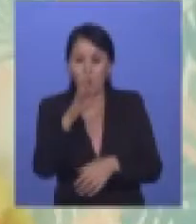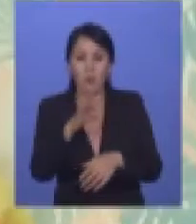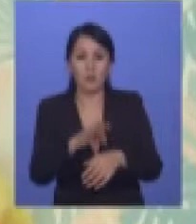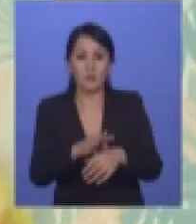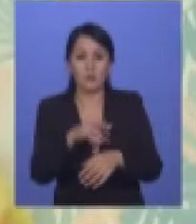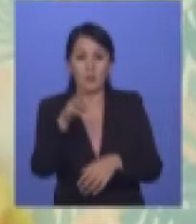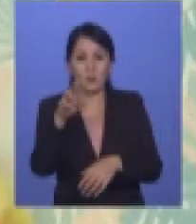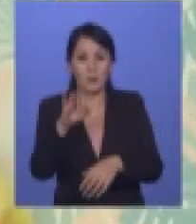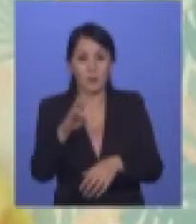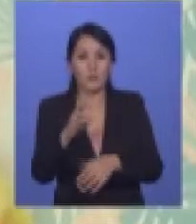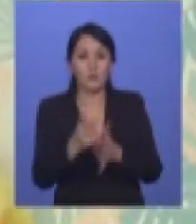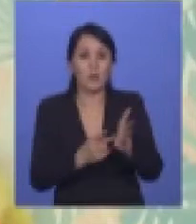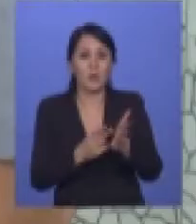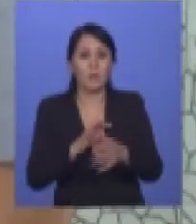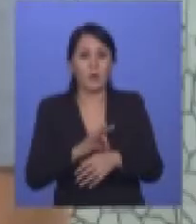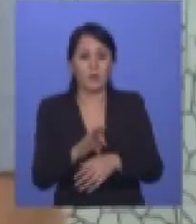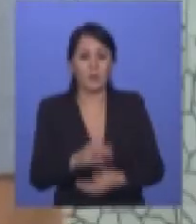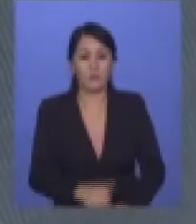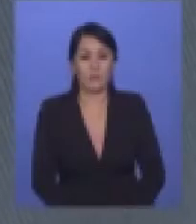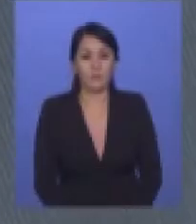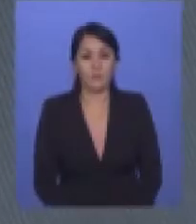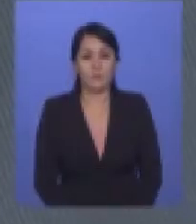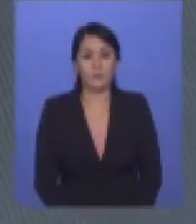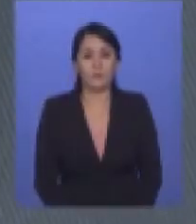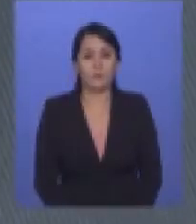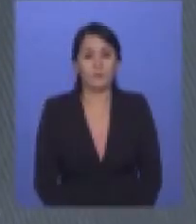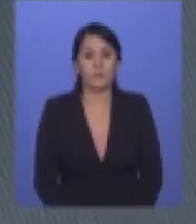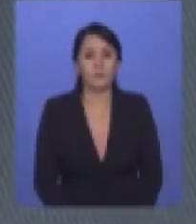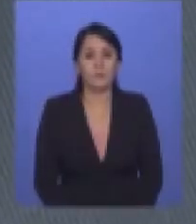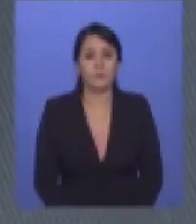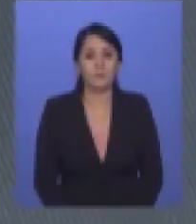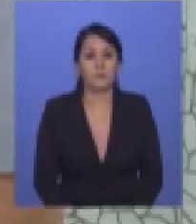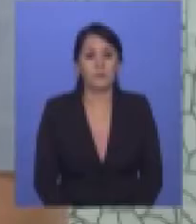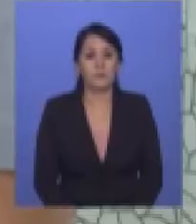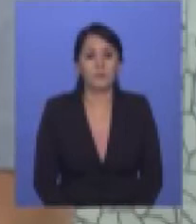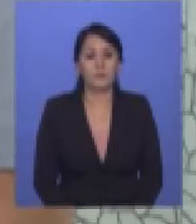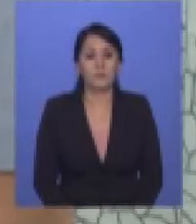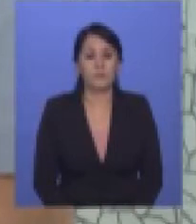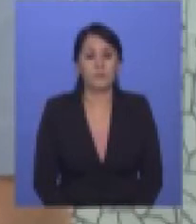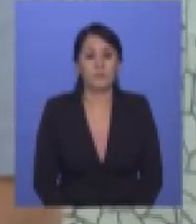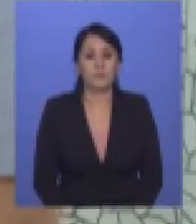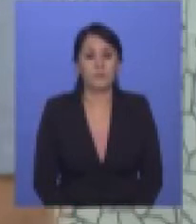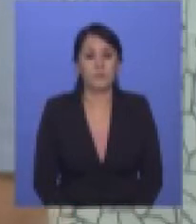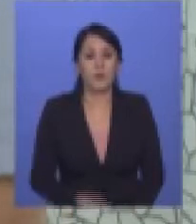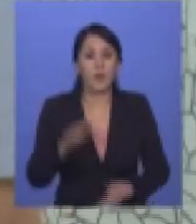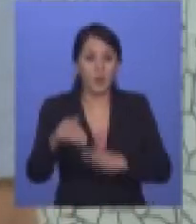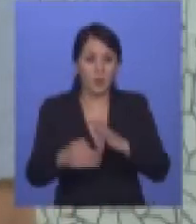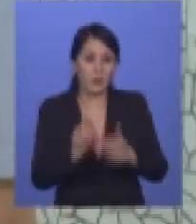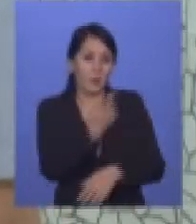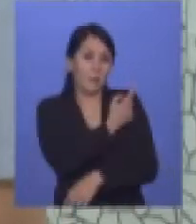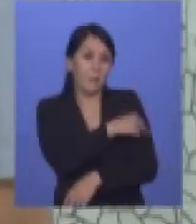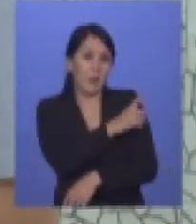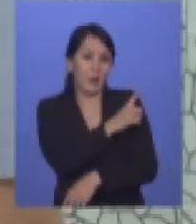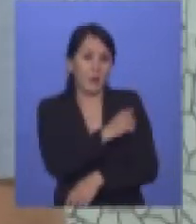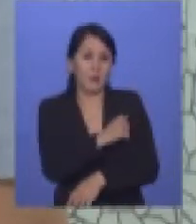алып тастау оталарын жүргізу. Минимальная травматизация и инвазивность данных методов. Жаңа медициналық